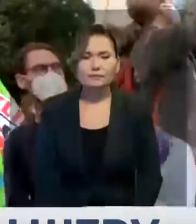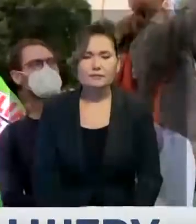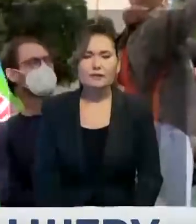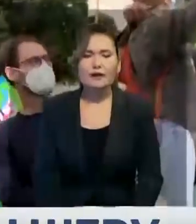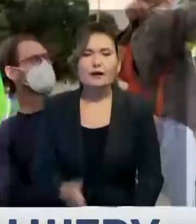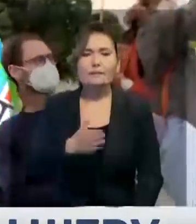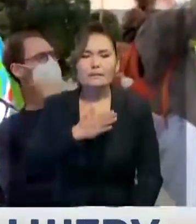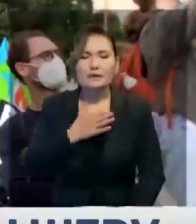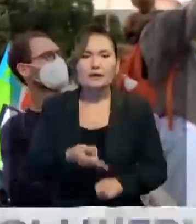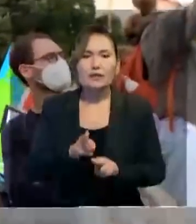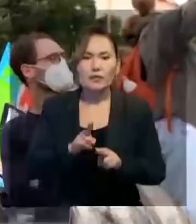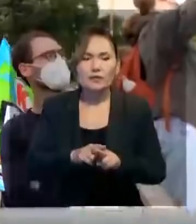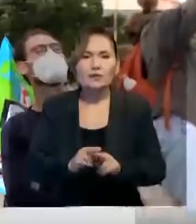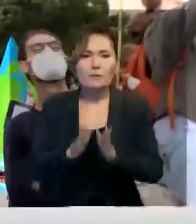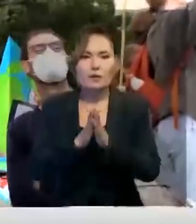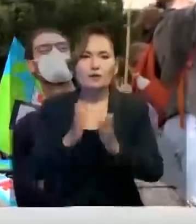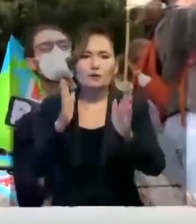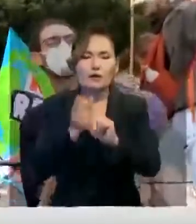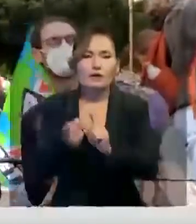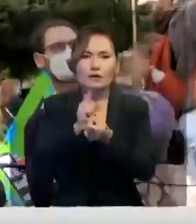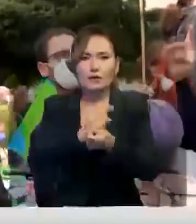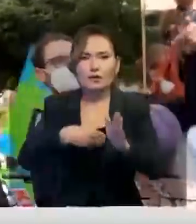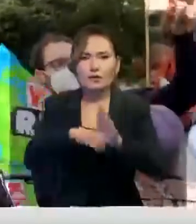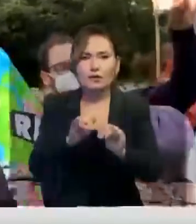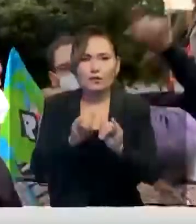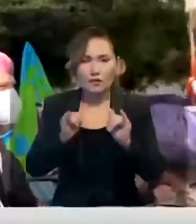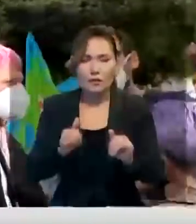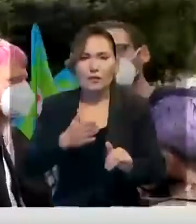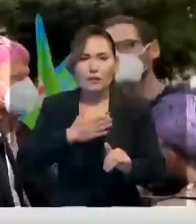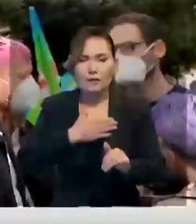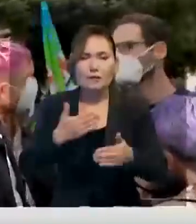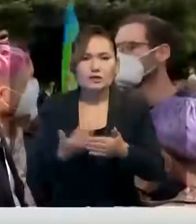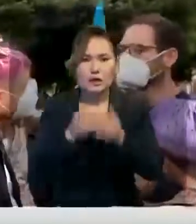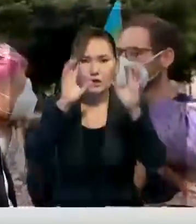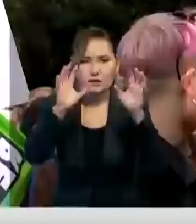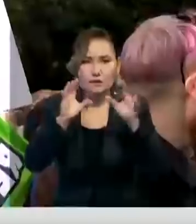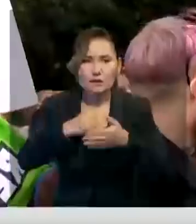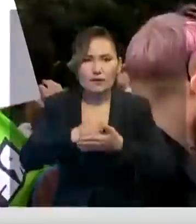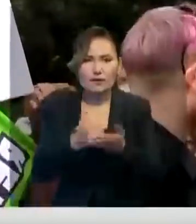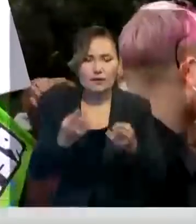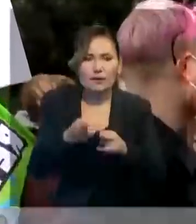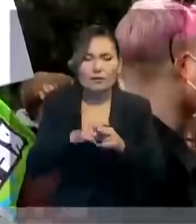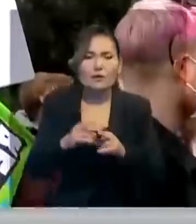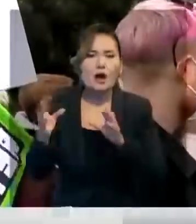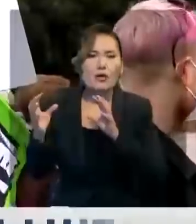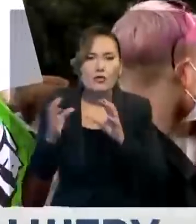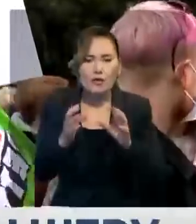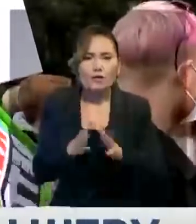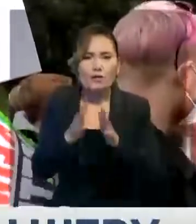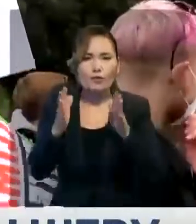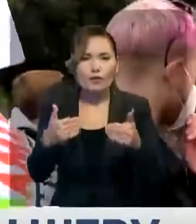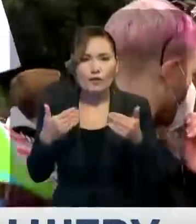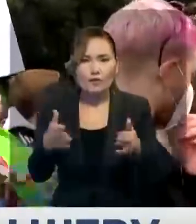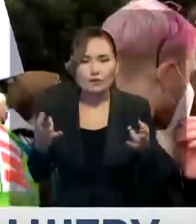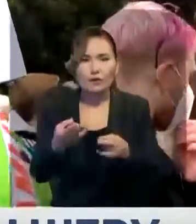Біз саясаткерлердің климаттық дағдарысқа қарсы шұғыл шараларды қабылдағанын қалаймыз. Бізге көлік саясатын қайта қарау керек. Себебі